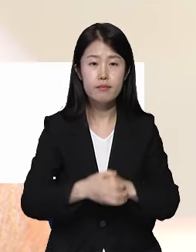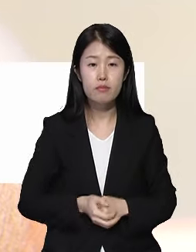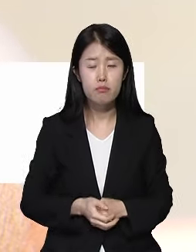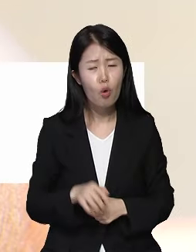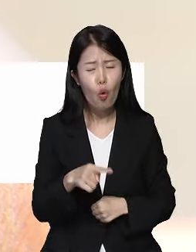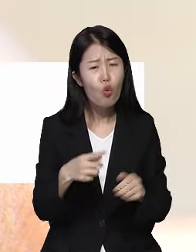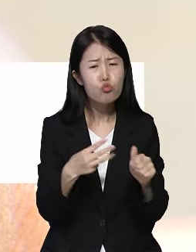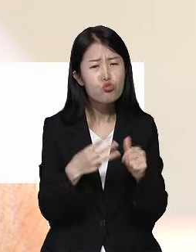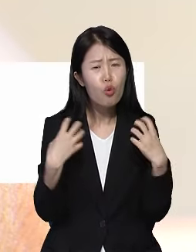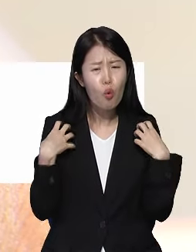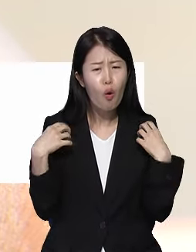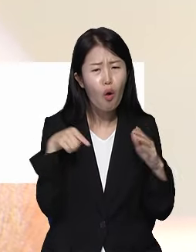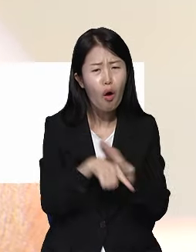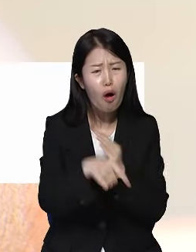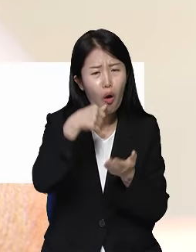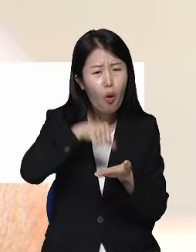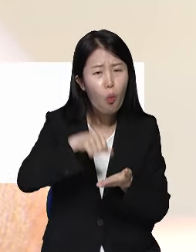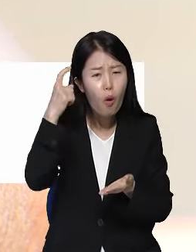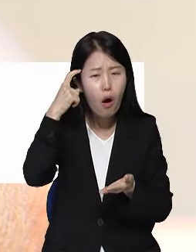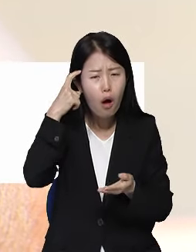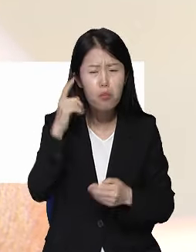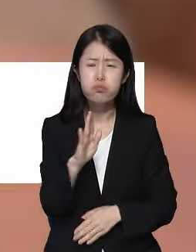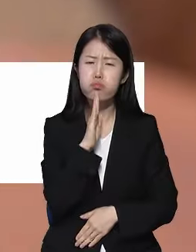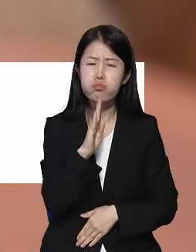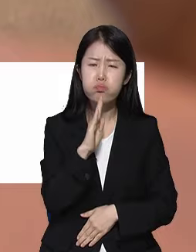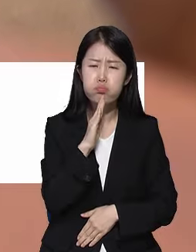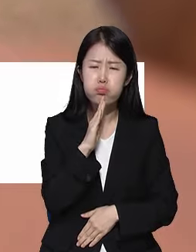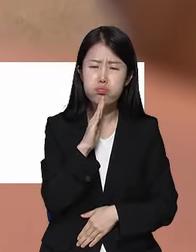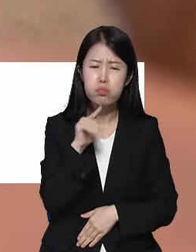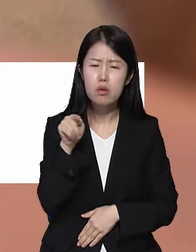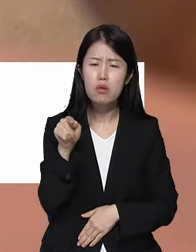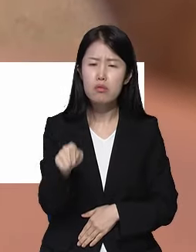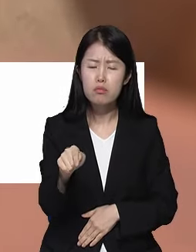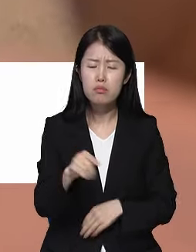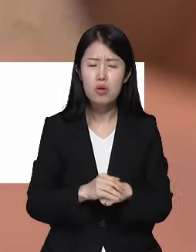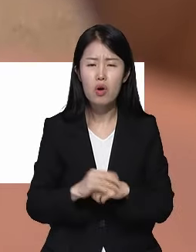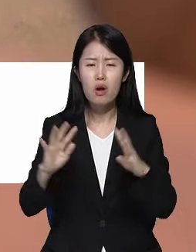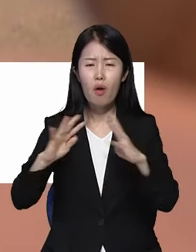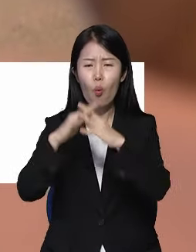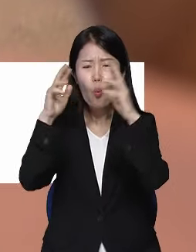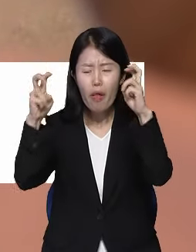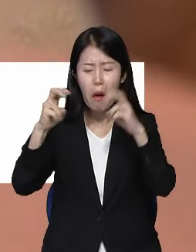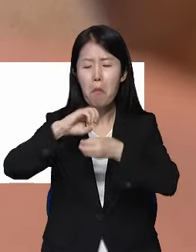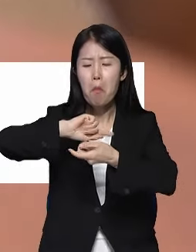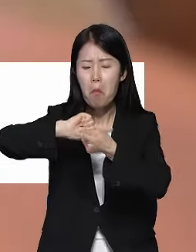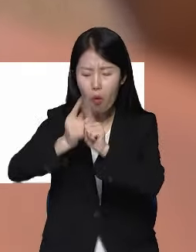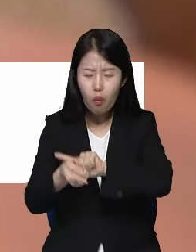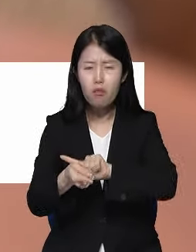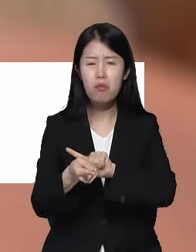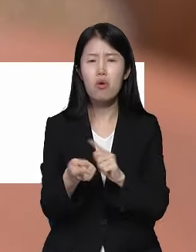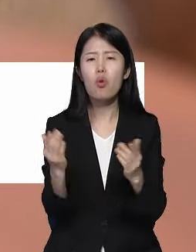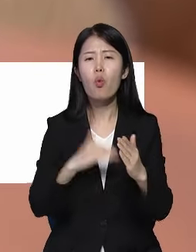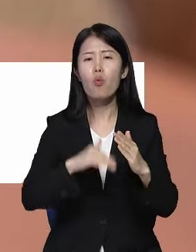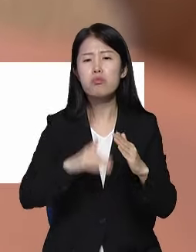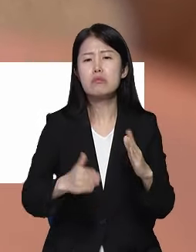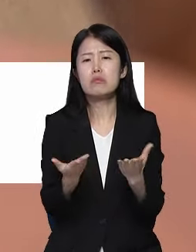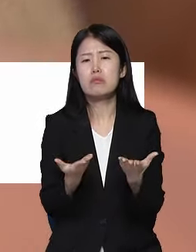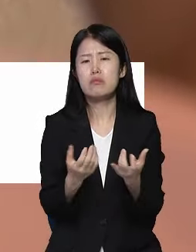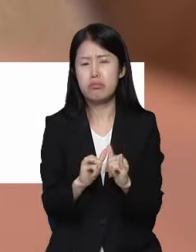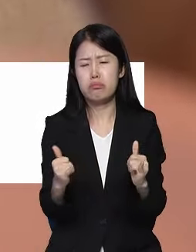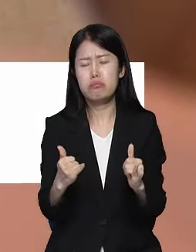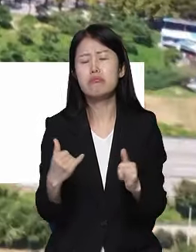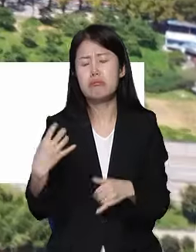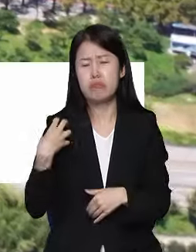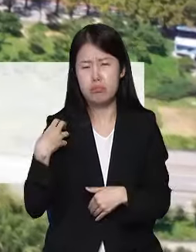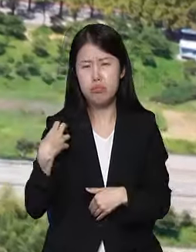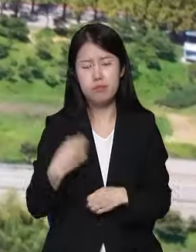도장? 그러니까 그걸 대행해줄 그 사실상 그런 어떻게 보면은 하기 싫은 그런 일들을 지금들 대신 해준